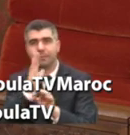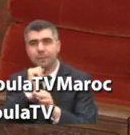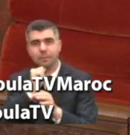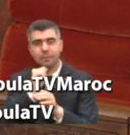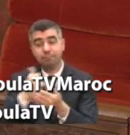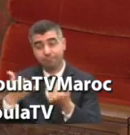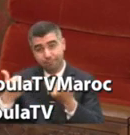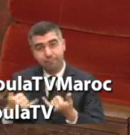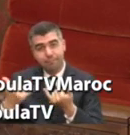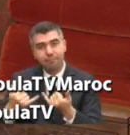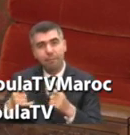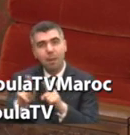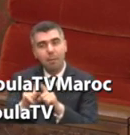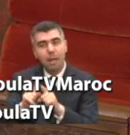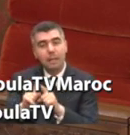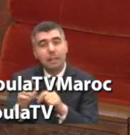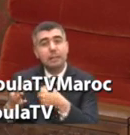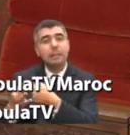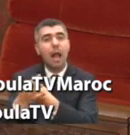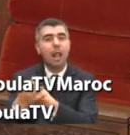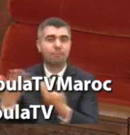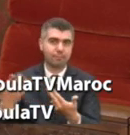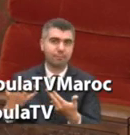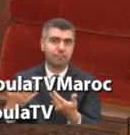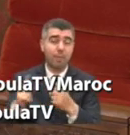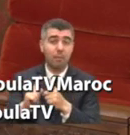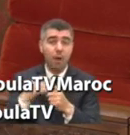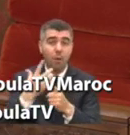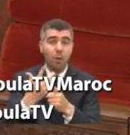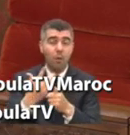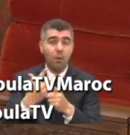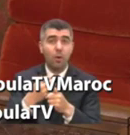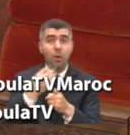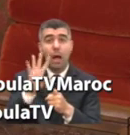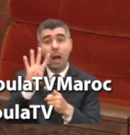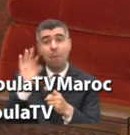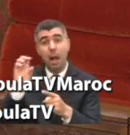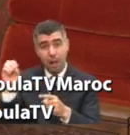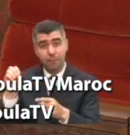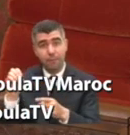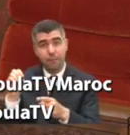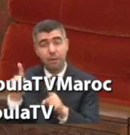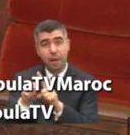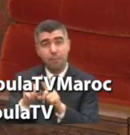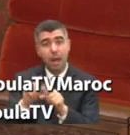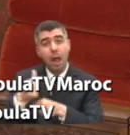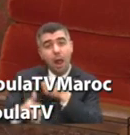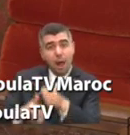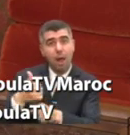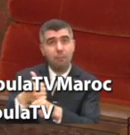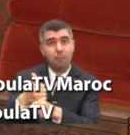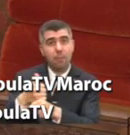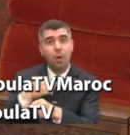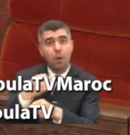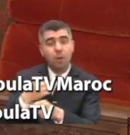الاستدراك، احنا في استدراك، والاستدراك غياخذ الوقت. 4000 منصب في سنة واحدة ما غيبانش النتائج بسرعة، خصنا نتسناو